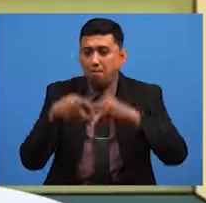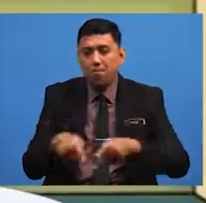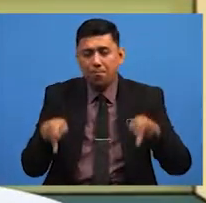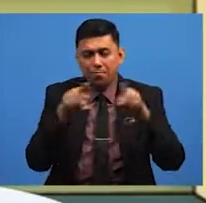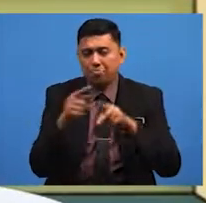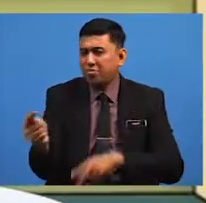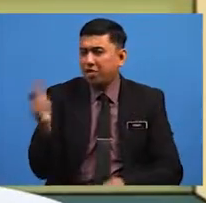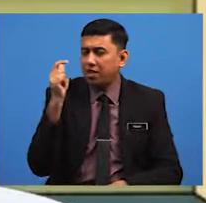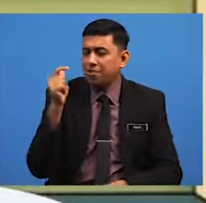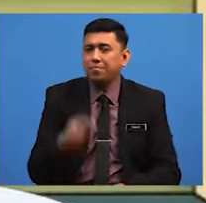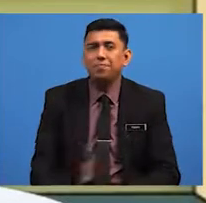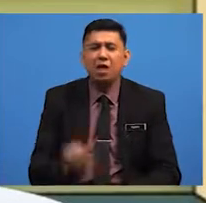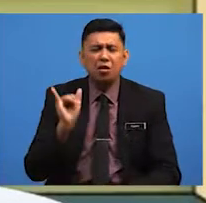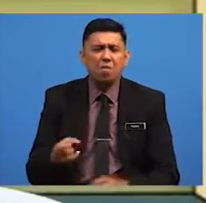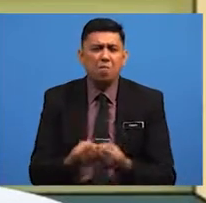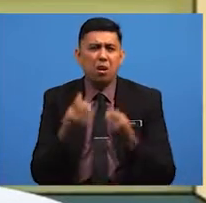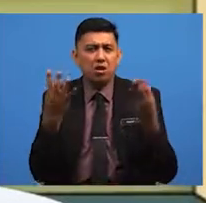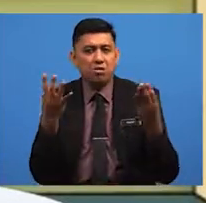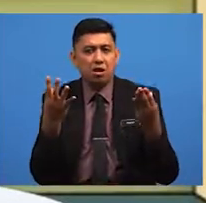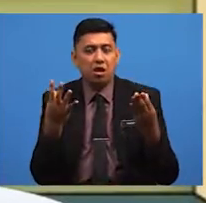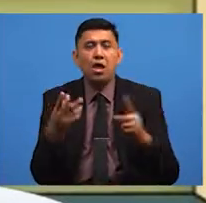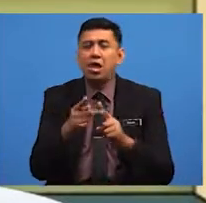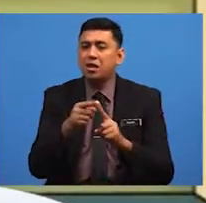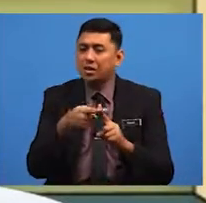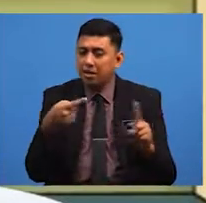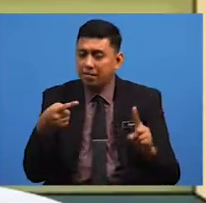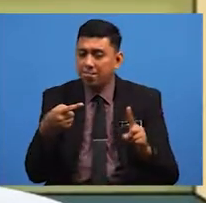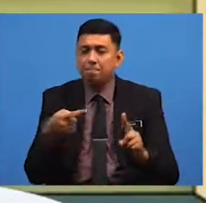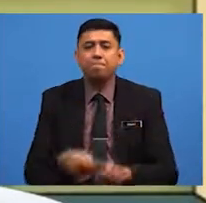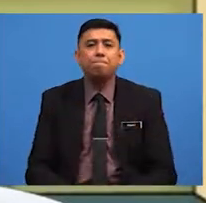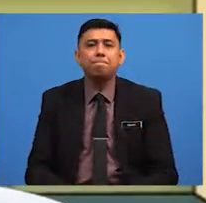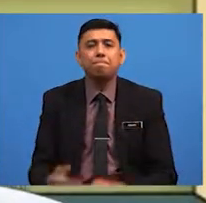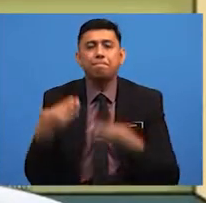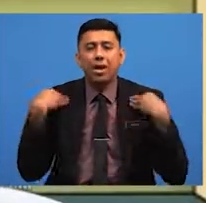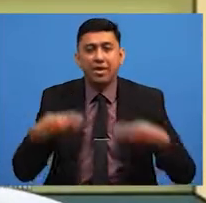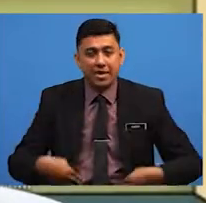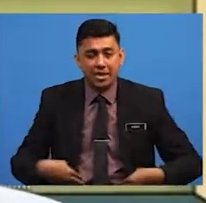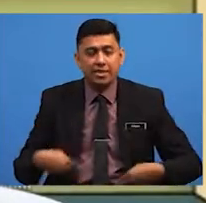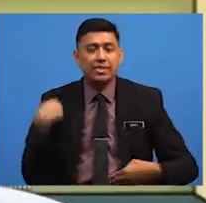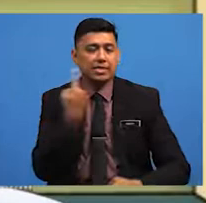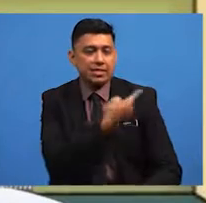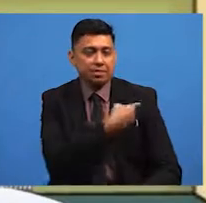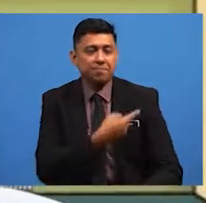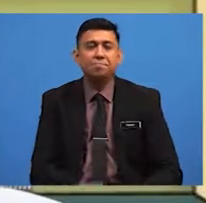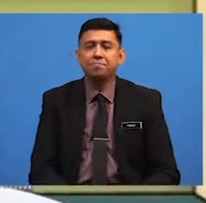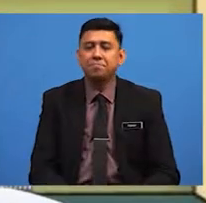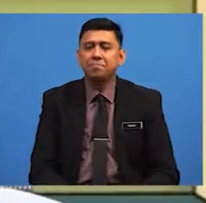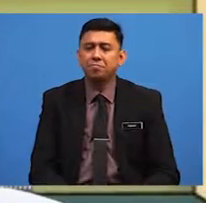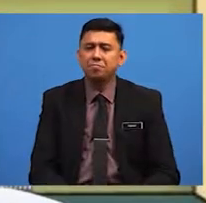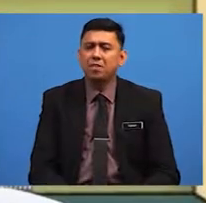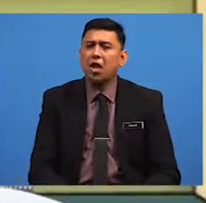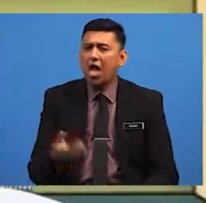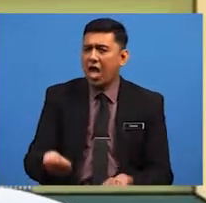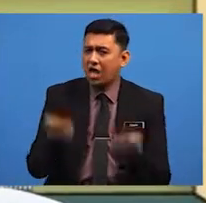tenaga yang banyak daripada badan cek juga untuk mengangkat pemberaih ini